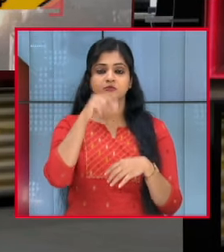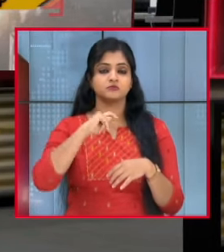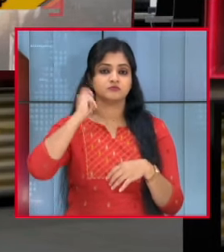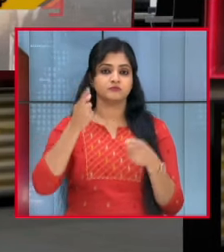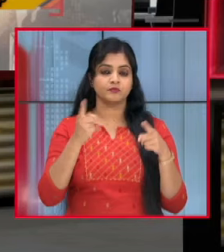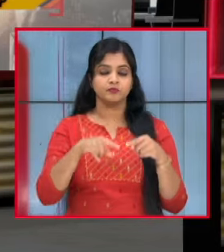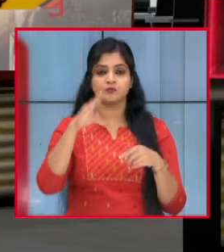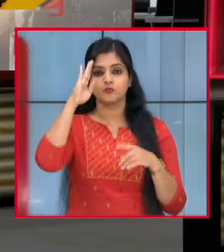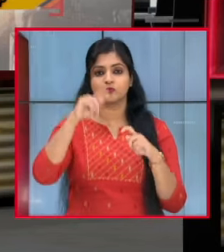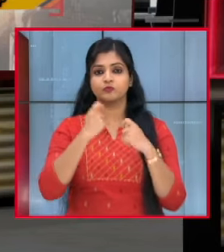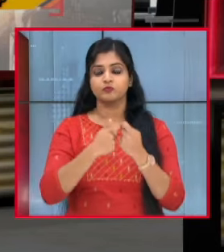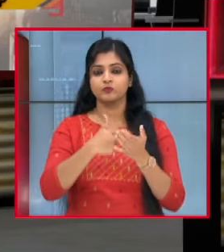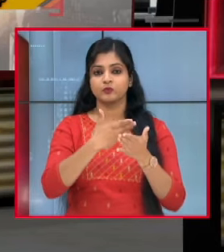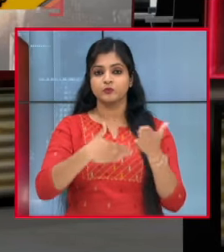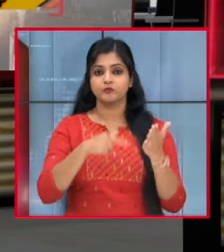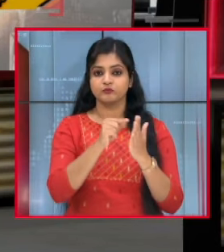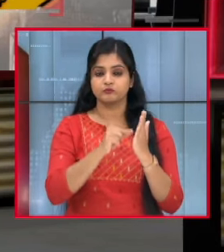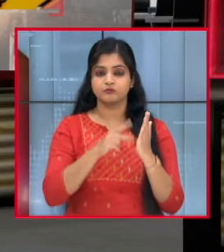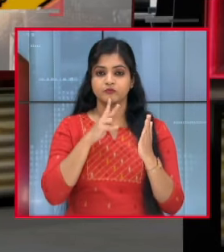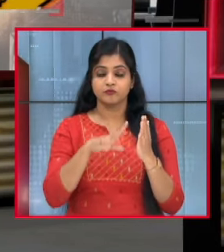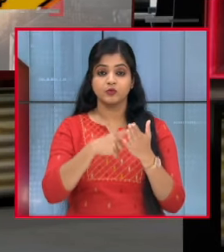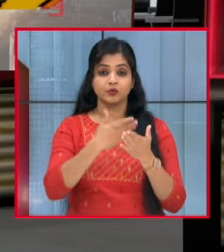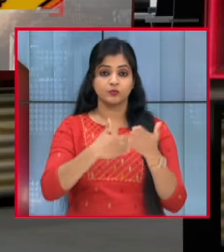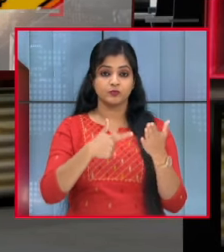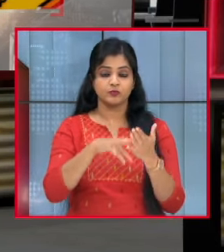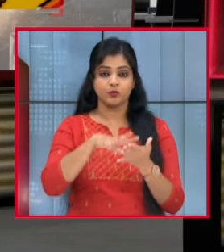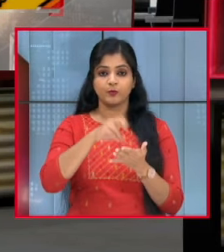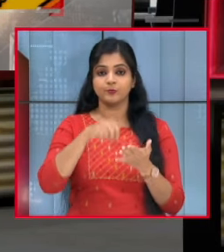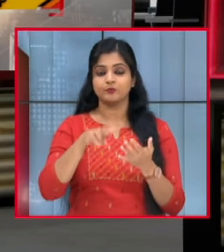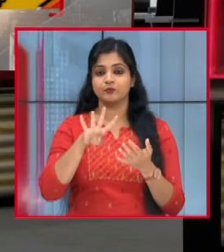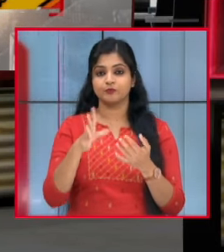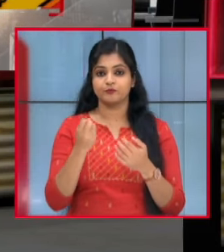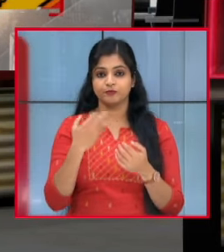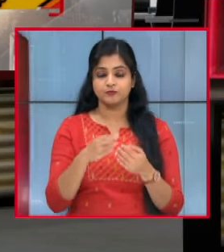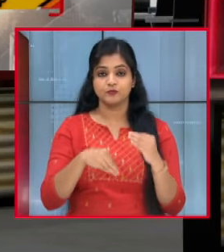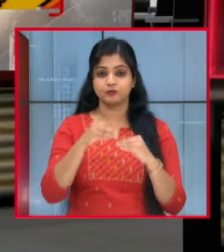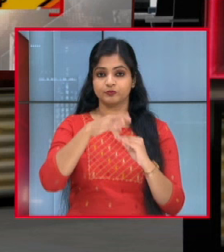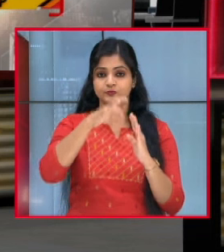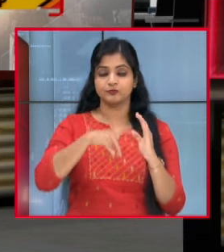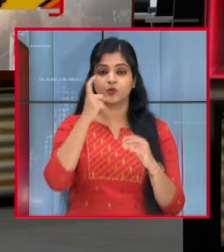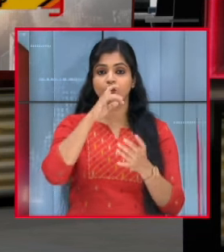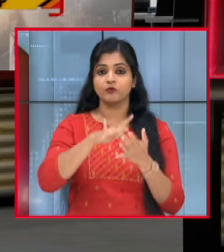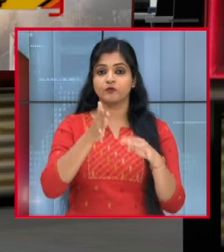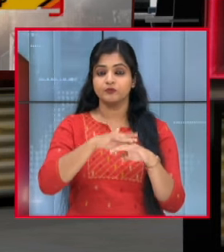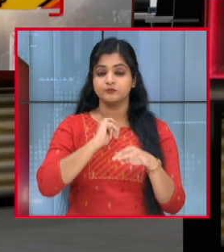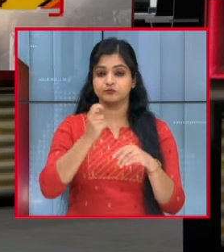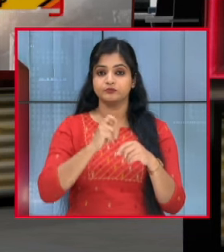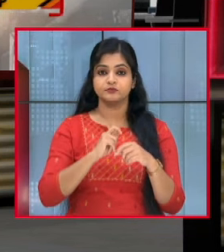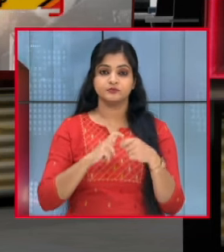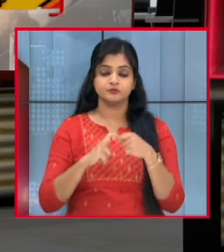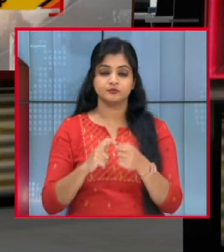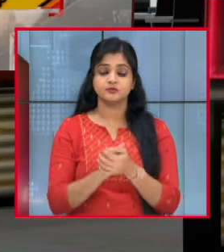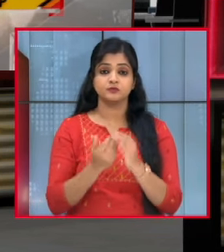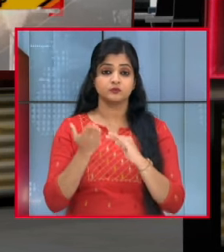ചെയ്തതെന്നും പോലീസ് റിപ്പോർട്ടിൽ പരാമർശം. റിപ്പോർട്ടിന്റെ പകർപ്പ് 24 ലഭിച്ചു. അർജുൻ മട്ടന്നൂർ ചേർന്നു കോഴിക്കോട് നിന്ന് വിശദാംശങ്ങളുമായി. അർജുൻ,